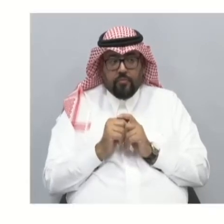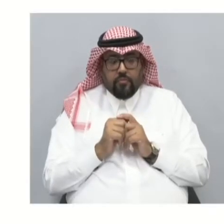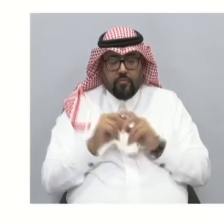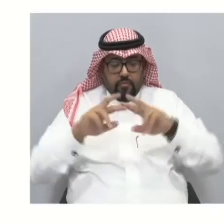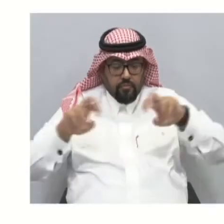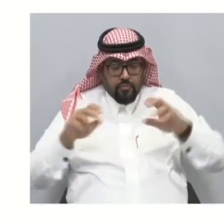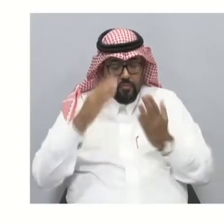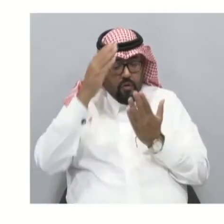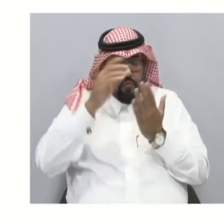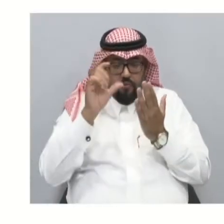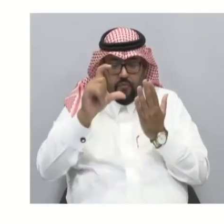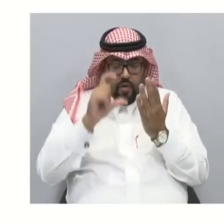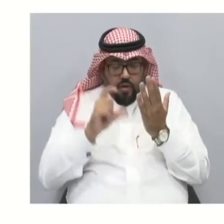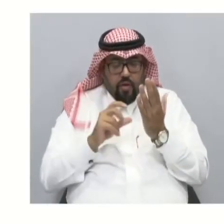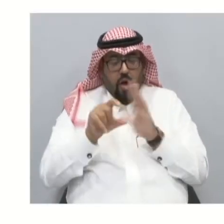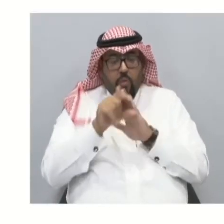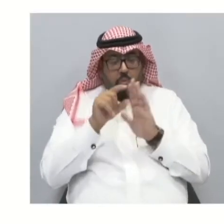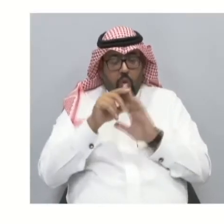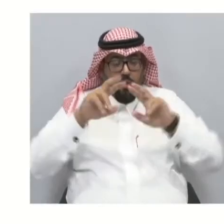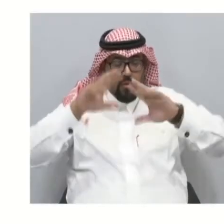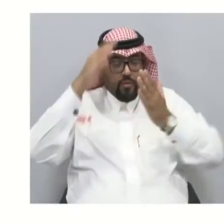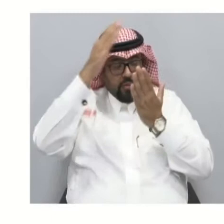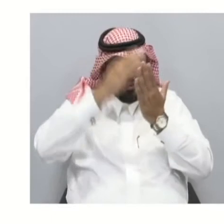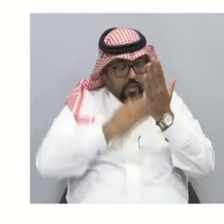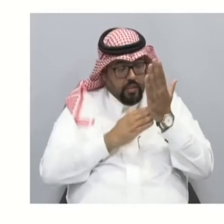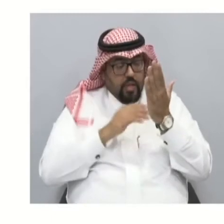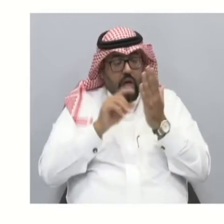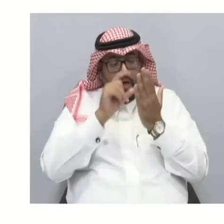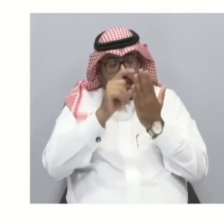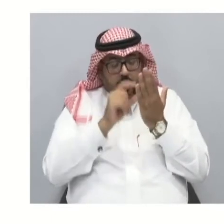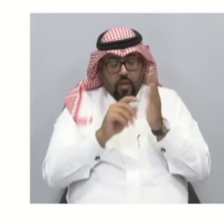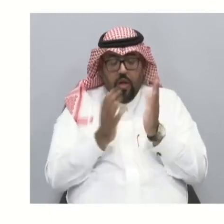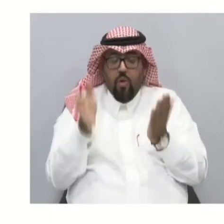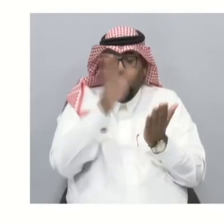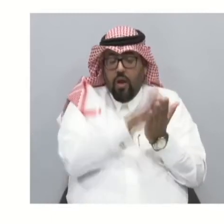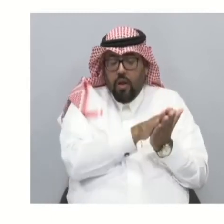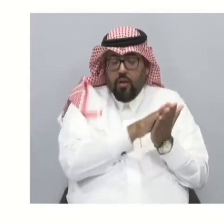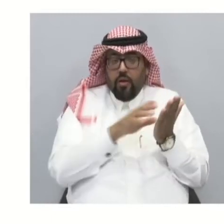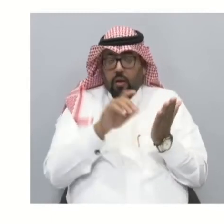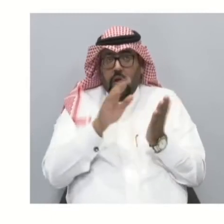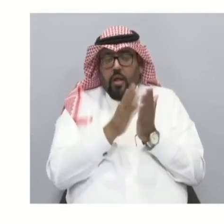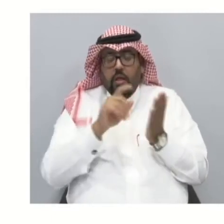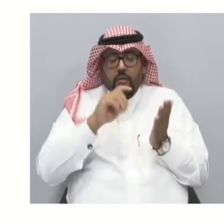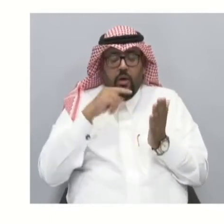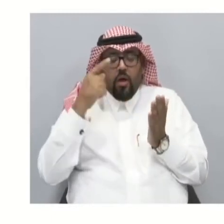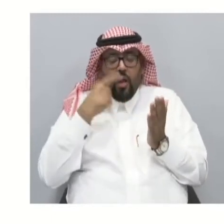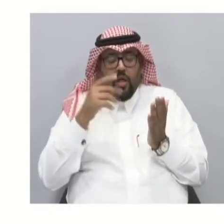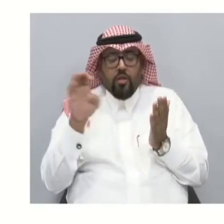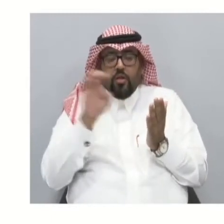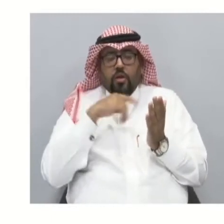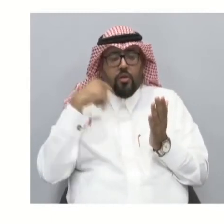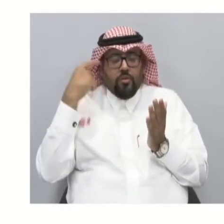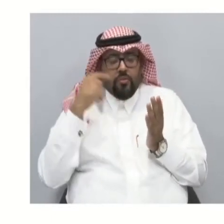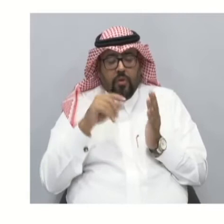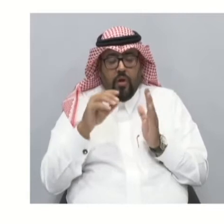استطلاع فقرات الموضوع أو فقرات الموضوع الذي هو النص بين قوسين، أو إغلاق الكتاب والإجابة من الذاكرة، أو قراءة الموضوع